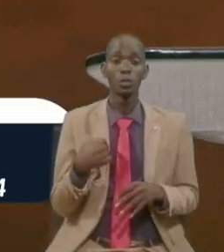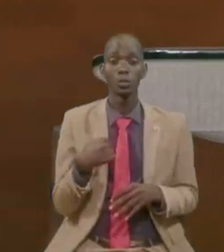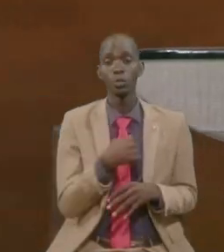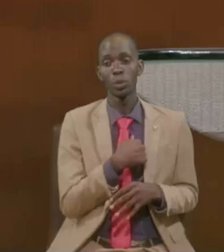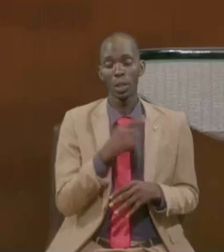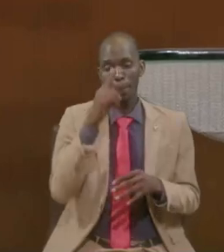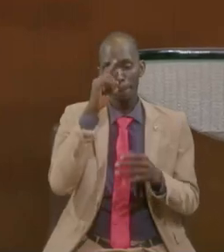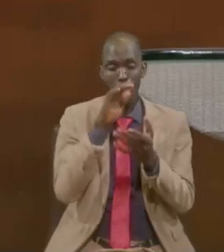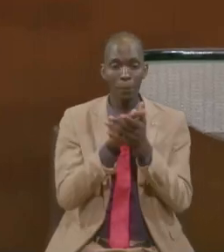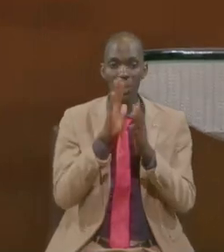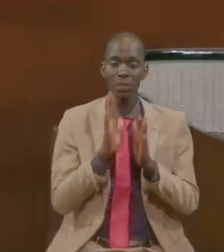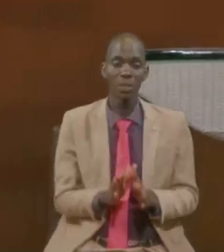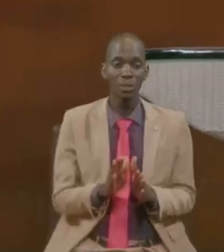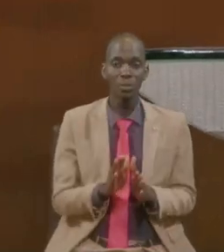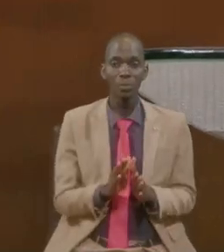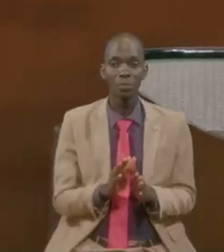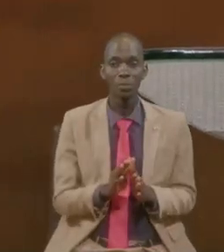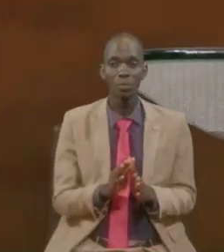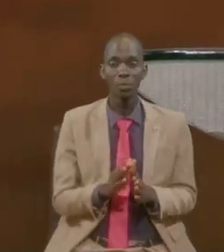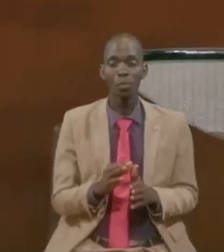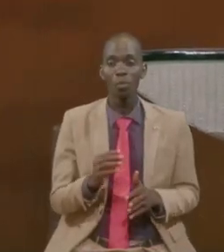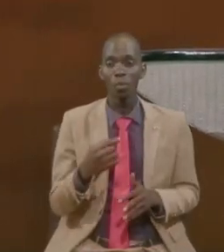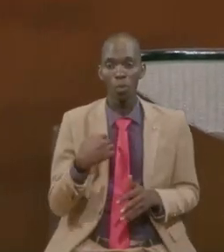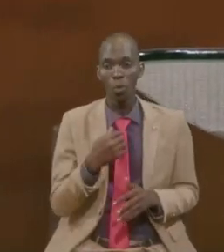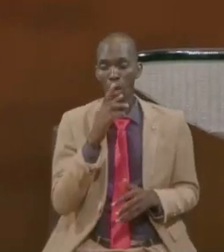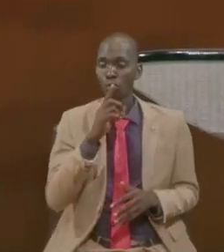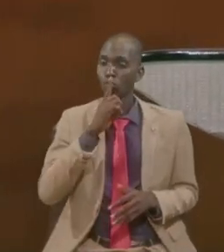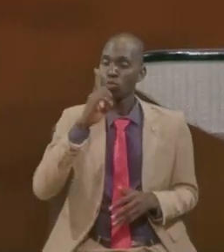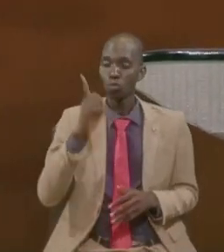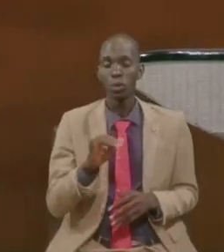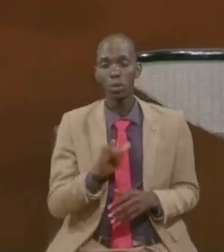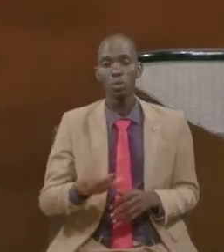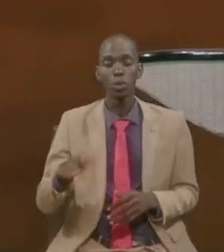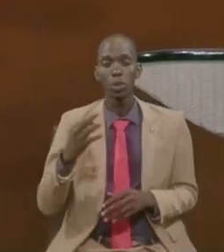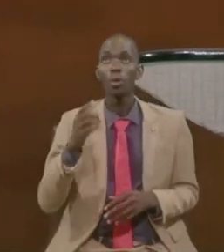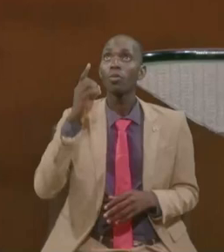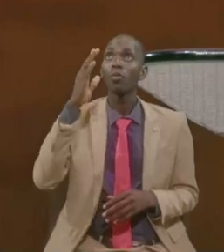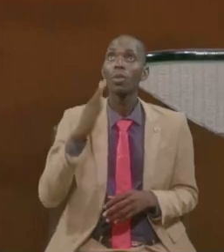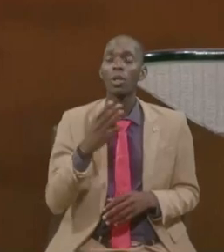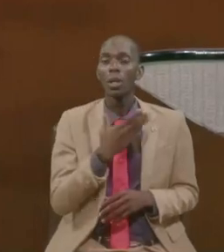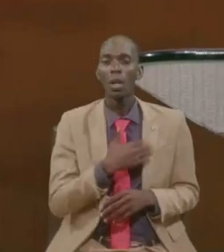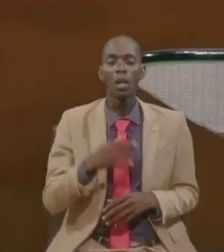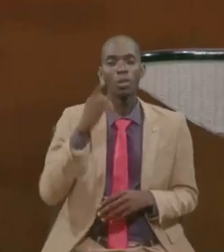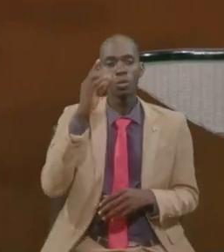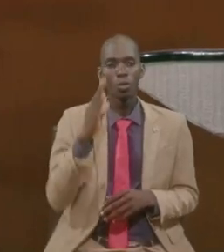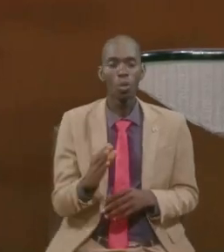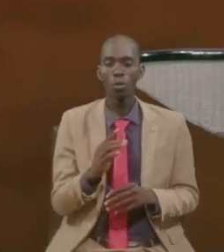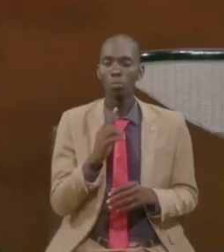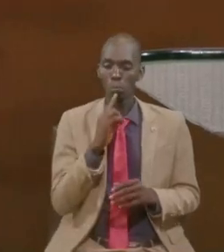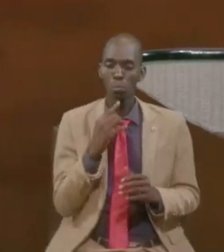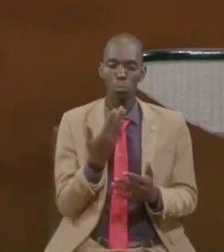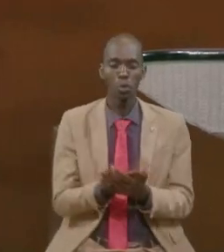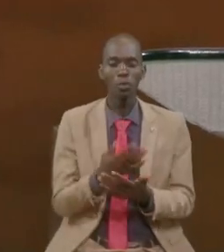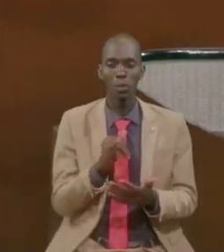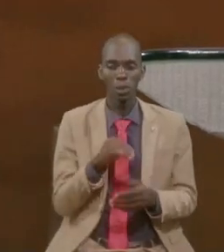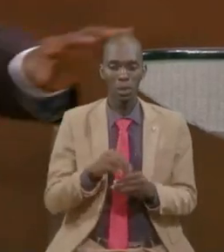Et si nous, les croyants, nous sommes véritablement enfants de Dieu, et Dieu rend témoignage dans